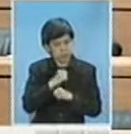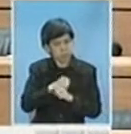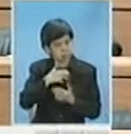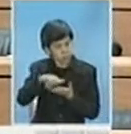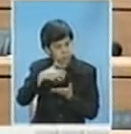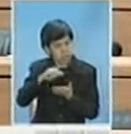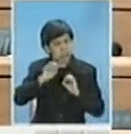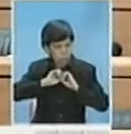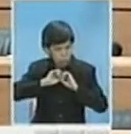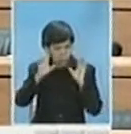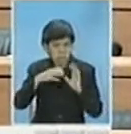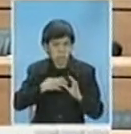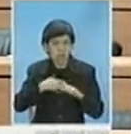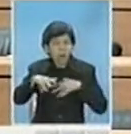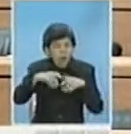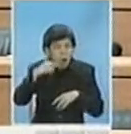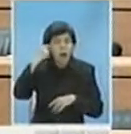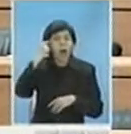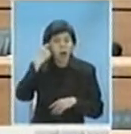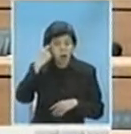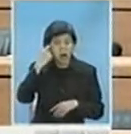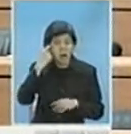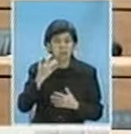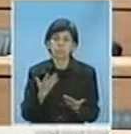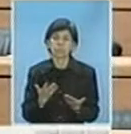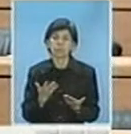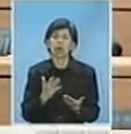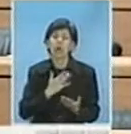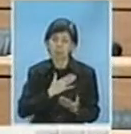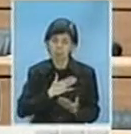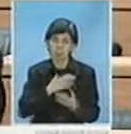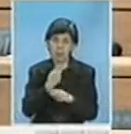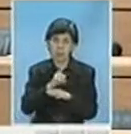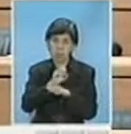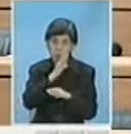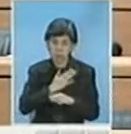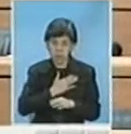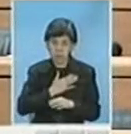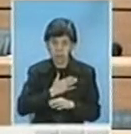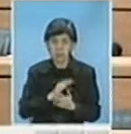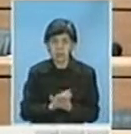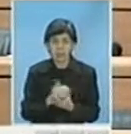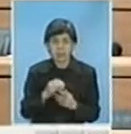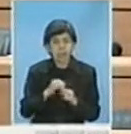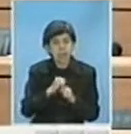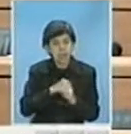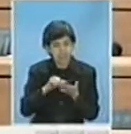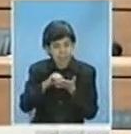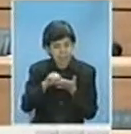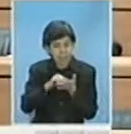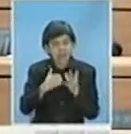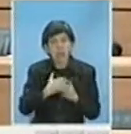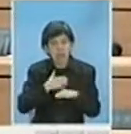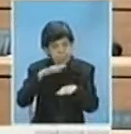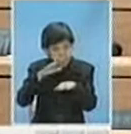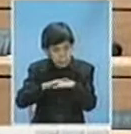ข้อมูลต่างๆเหล่านี้ให้ทุกคนเกิดความมั่นใจด้วยเพราะฉะนั้นผมกราบเรียนท่านประธานว่าสิ่งที่ผมได้เสนอคำแปรยติไว้นั้นต้องการเ